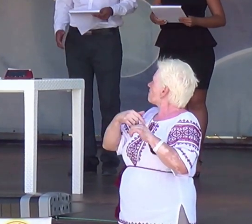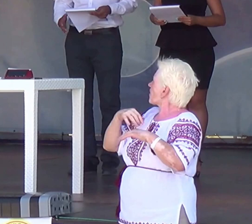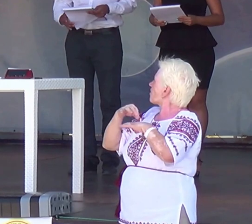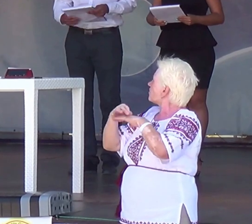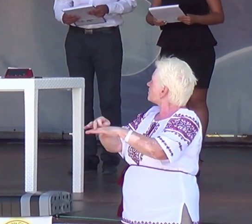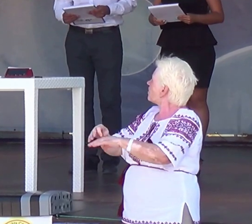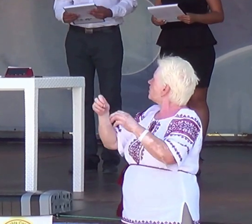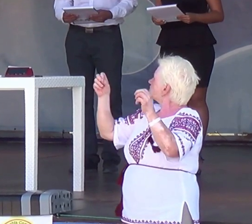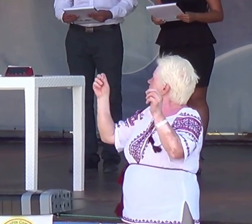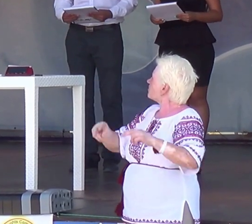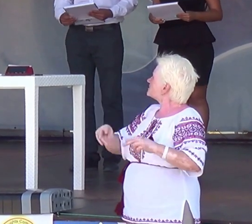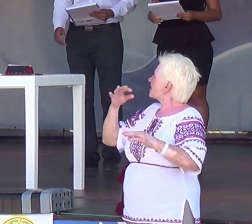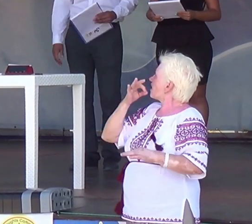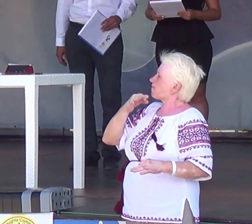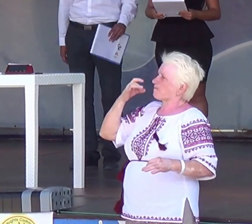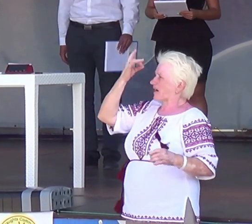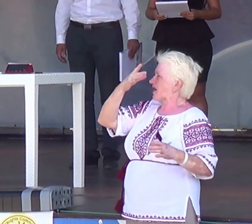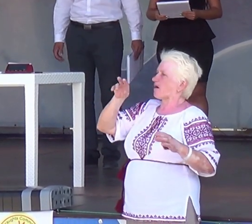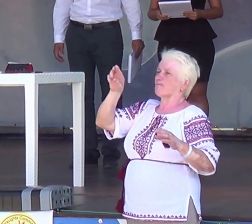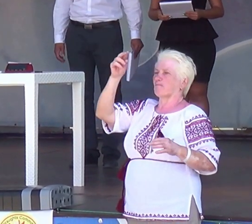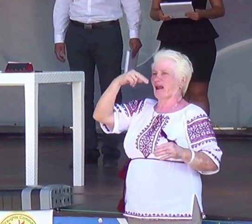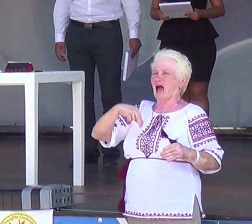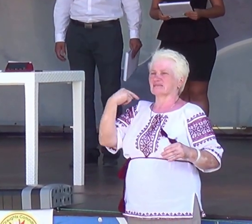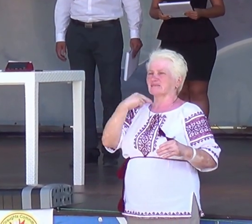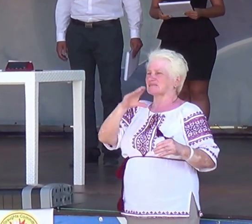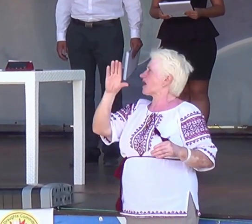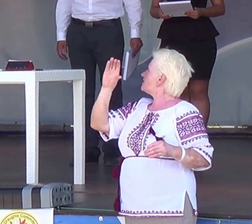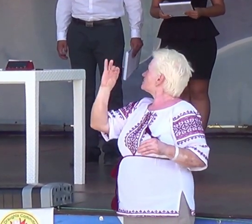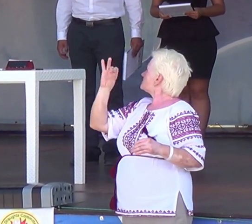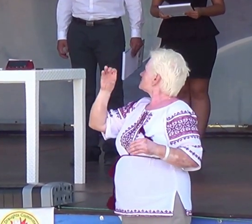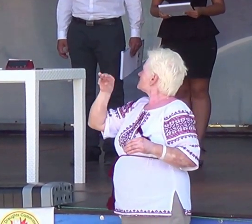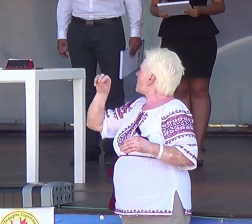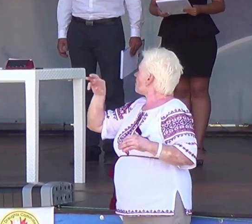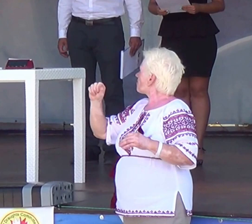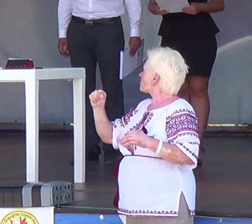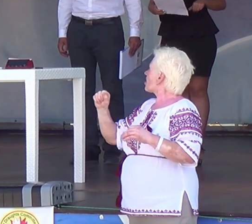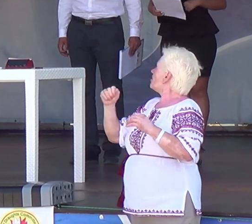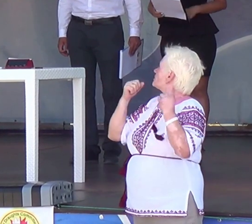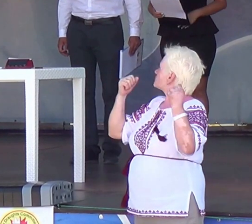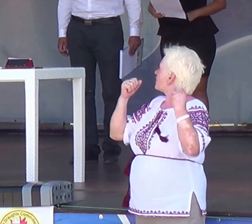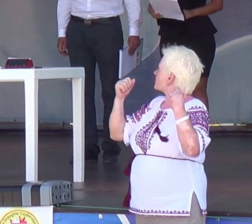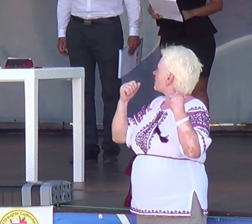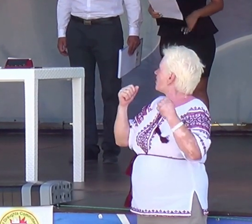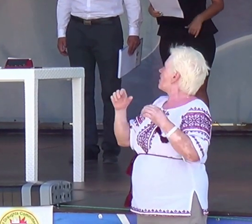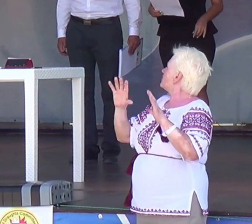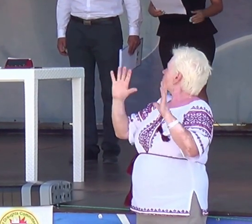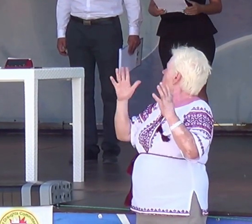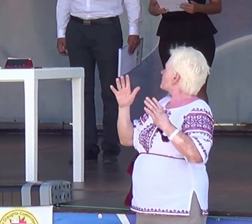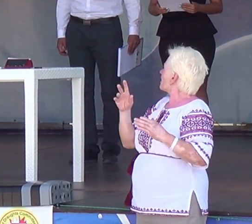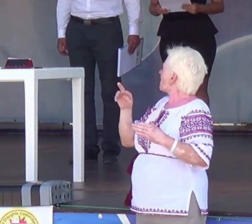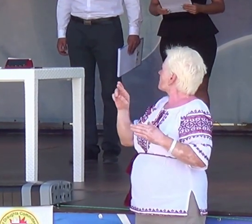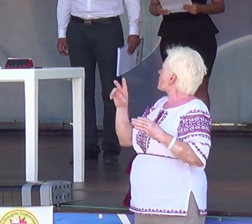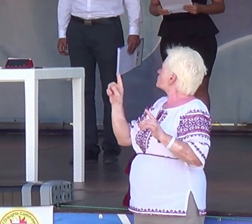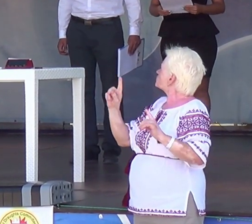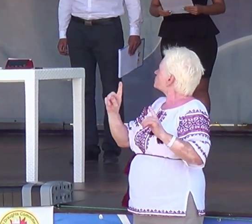его специально по бразильской системе, дая дань уважения великому спортивному событию. Хотел бы